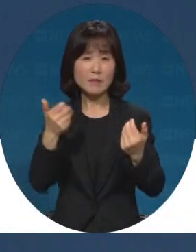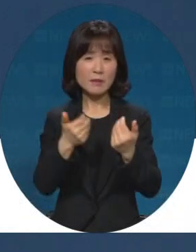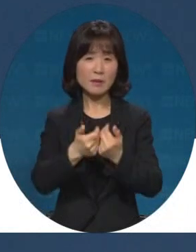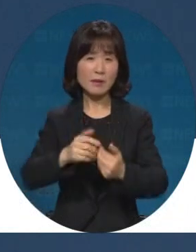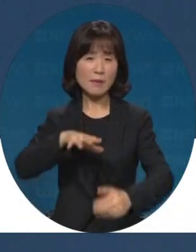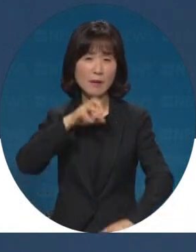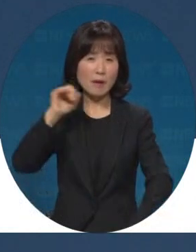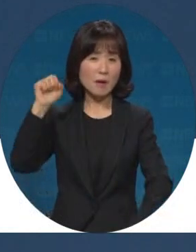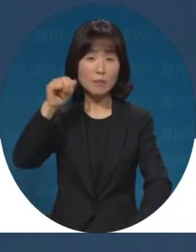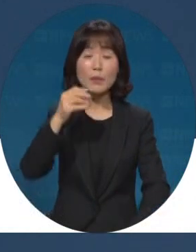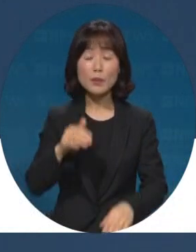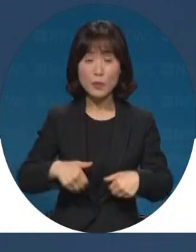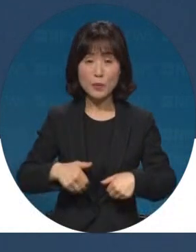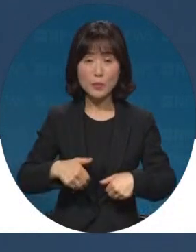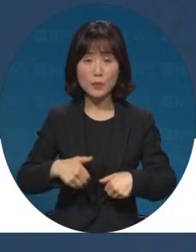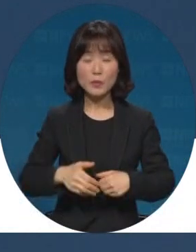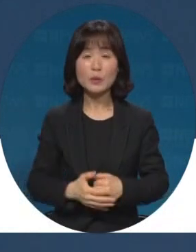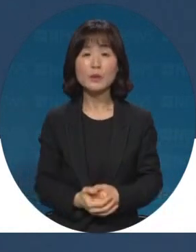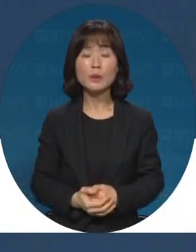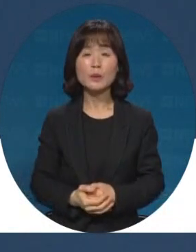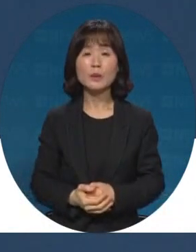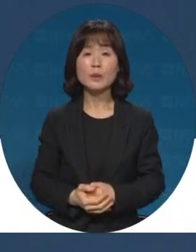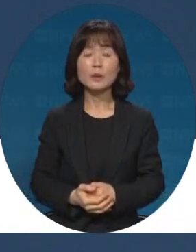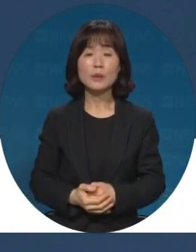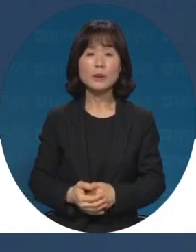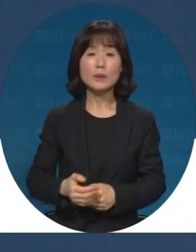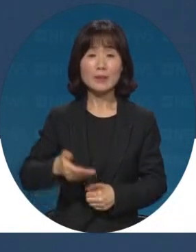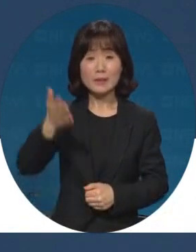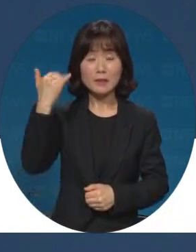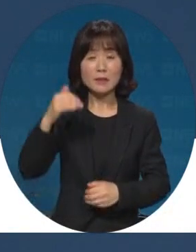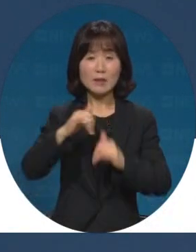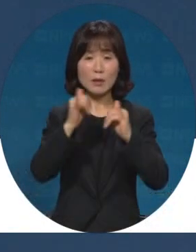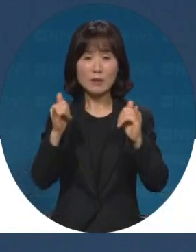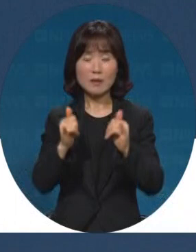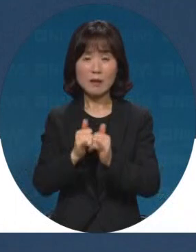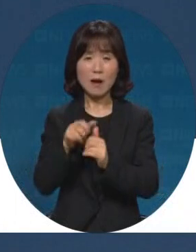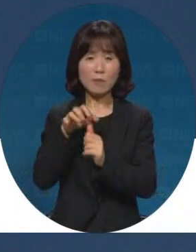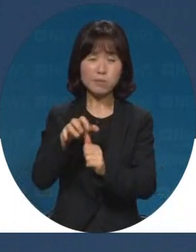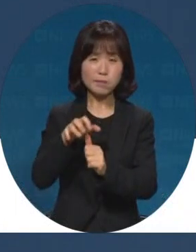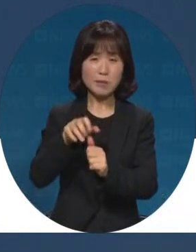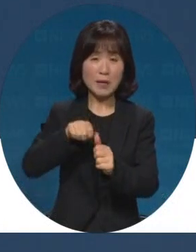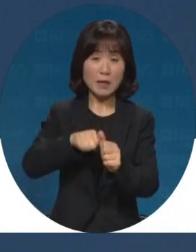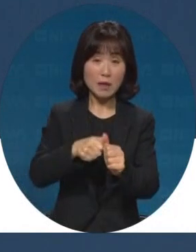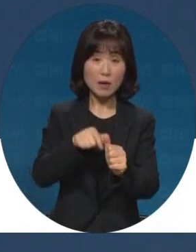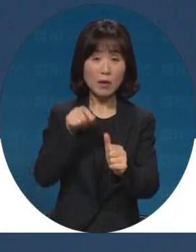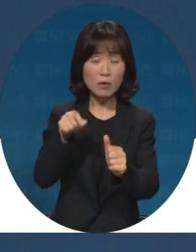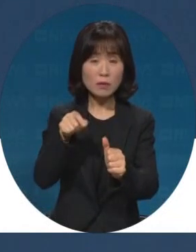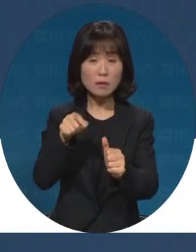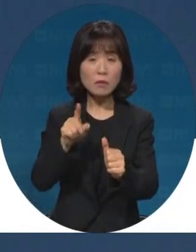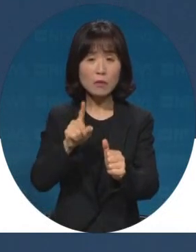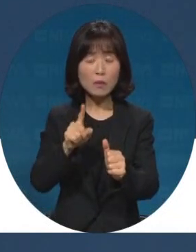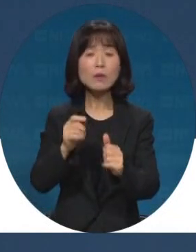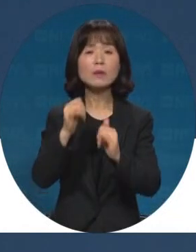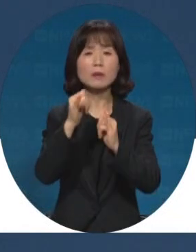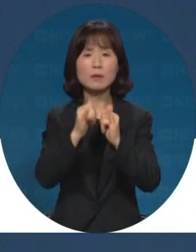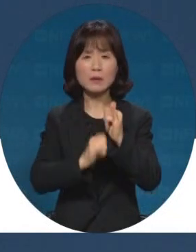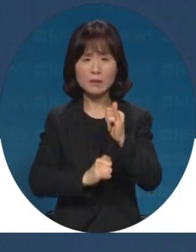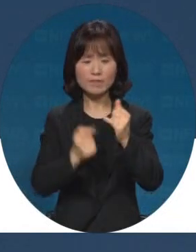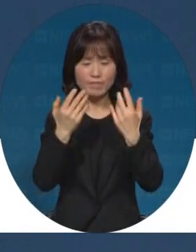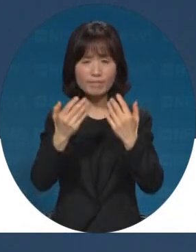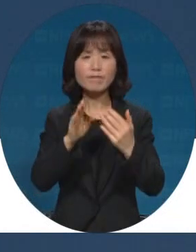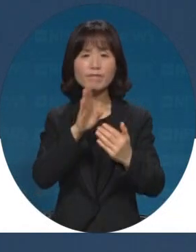듭니다 특히 당시 사회적 적인 압력이나 강제가 있었다라는 것은 엄연한 역사적